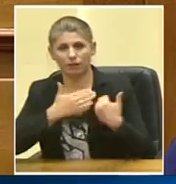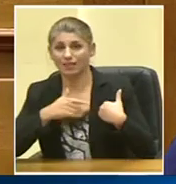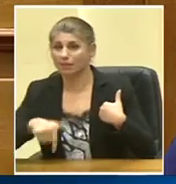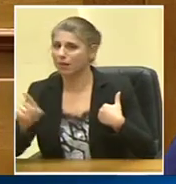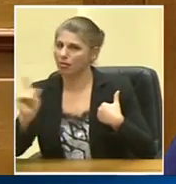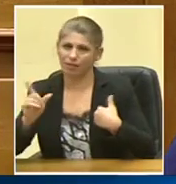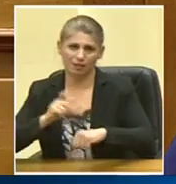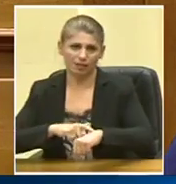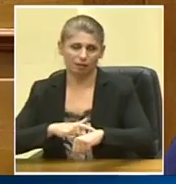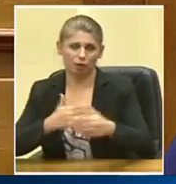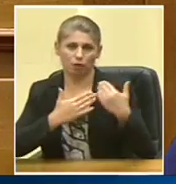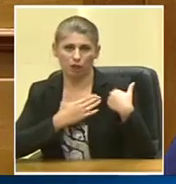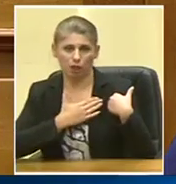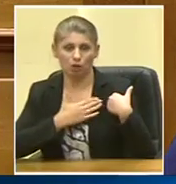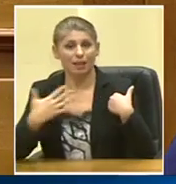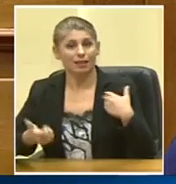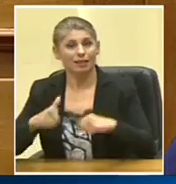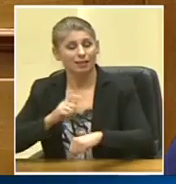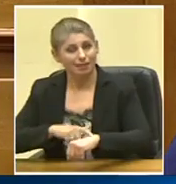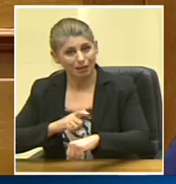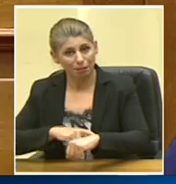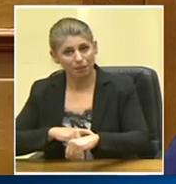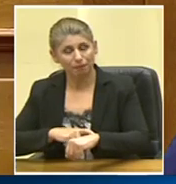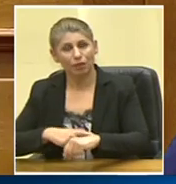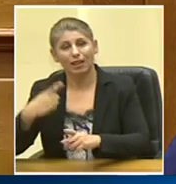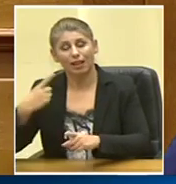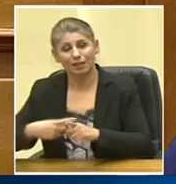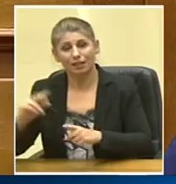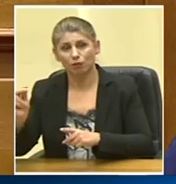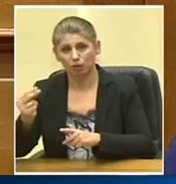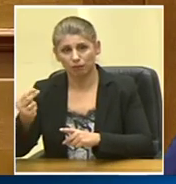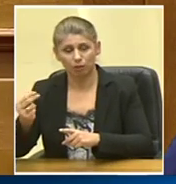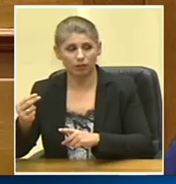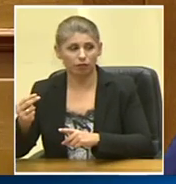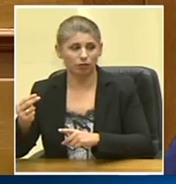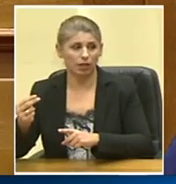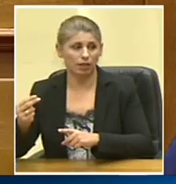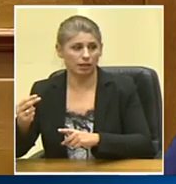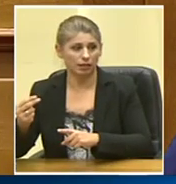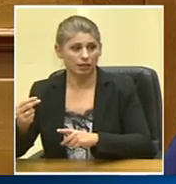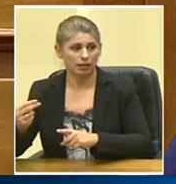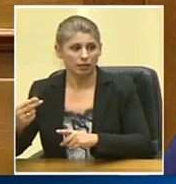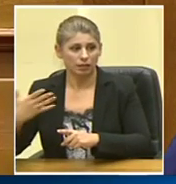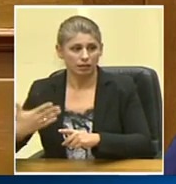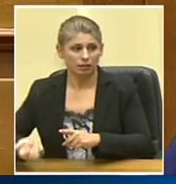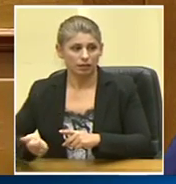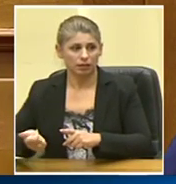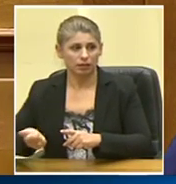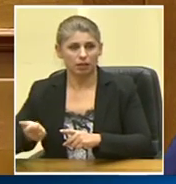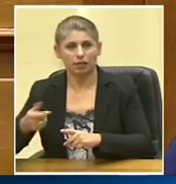ευθυνών. Είναι η ώρα το Ελληνικό Κοινοβούλιο να πάρει ρηξικέλευτες